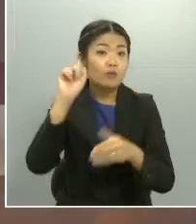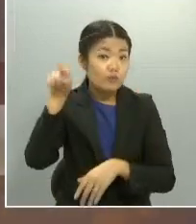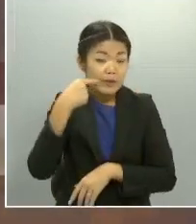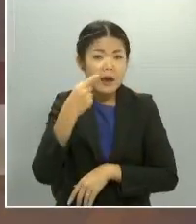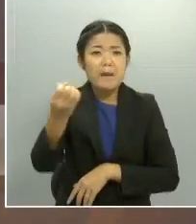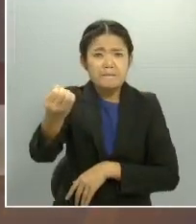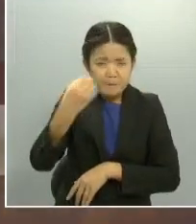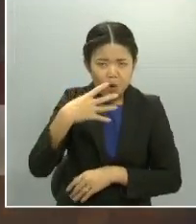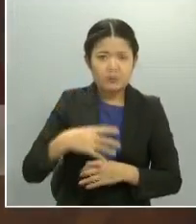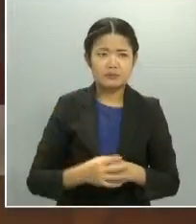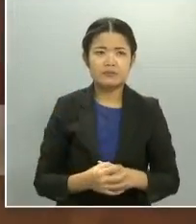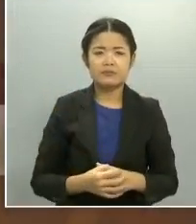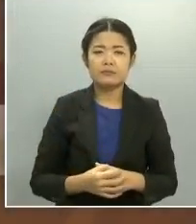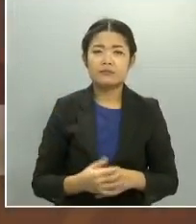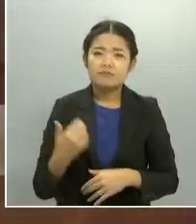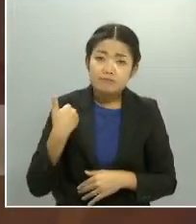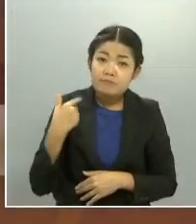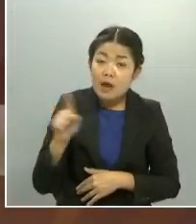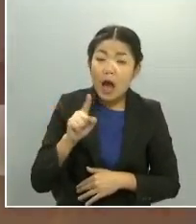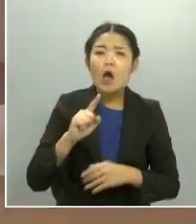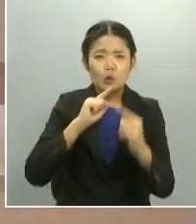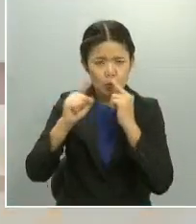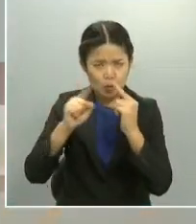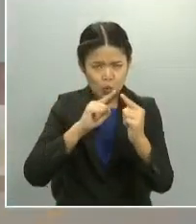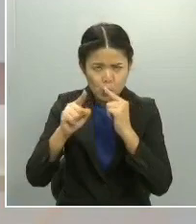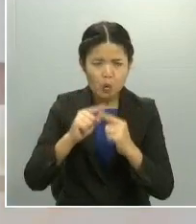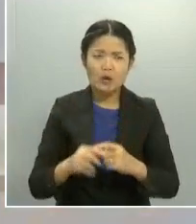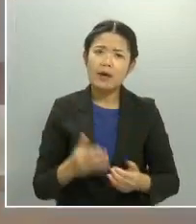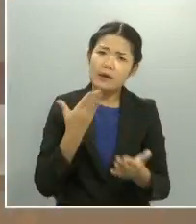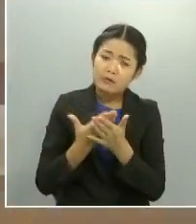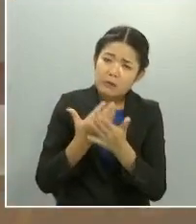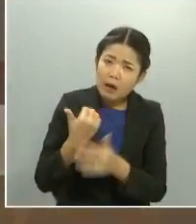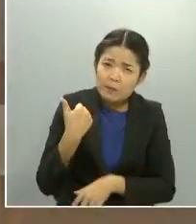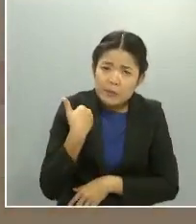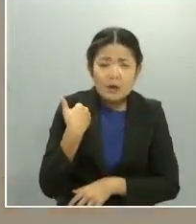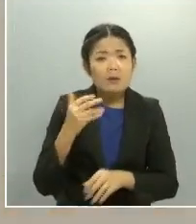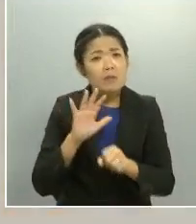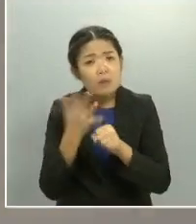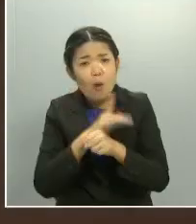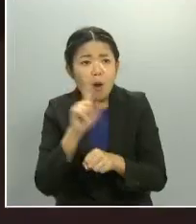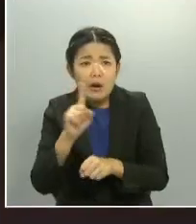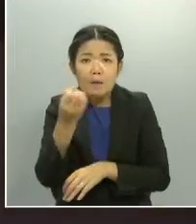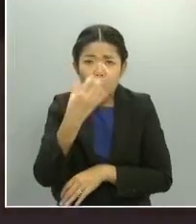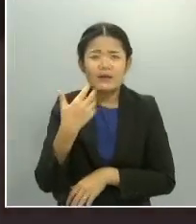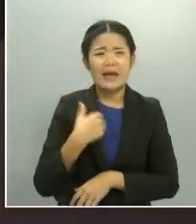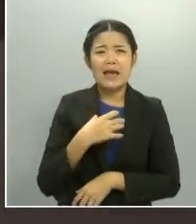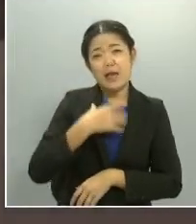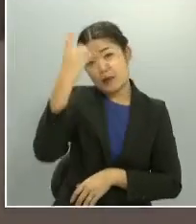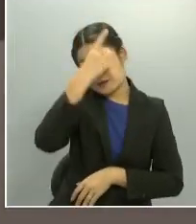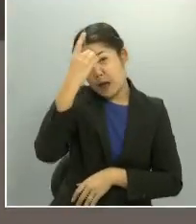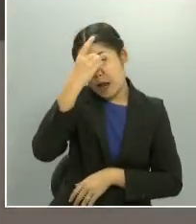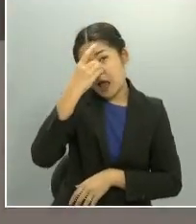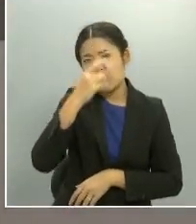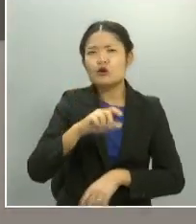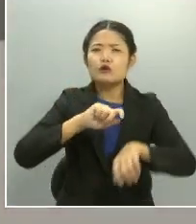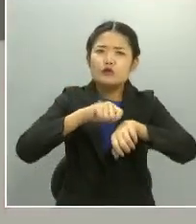เลยทำนองว่ามีอะไรมาคุยกันขาดเหลือเรื่องเงินหรือไม่ประการใดหรือจะเป็นนักแสดงสังกัดไหนอย่างนี้